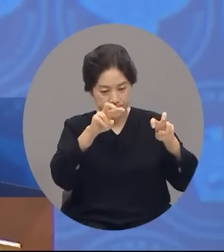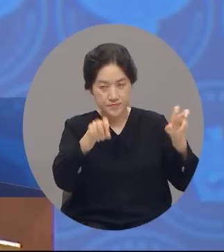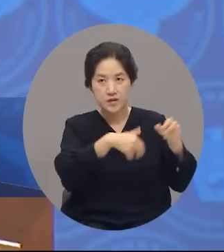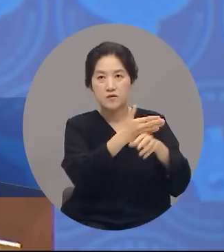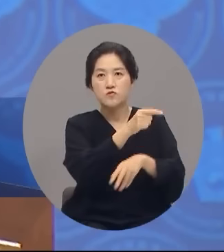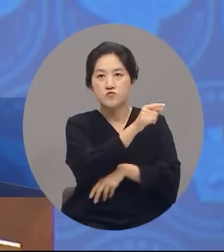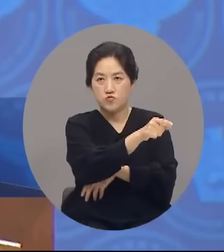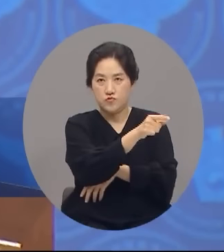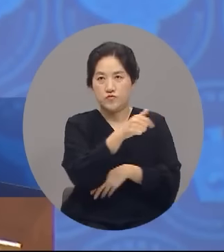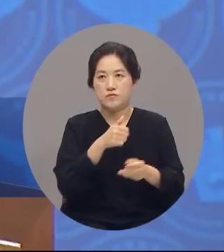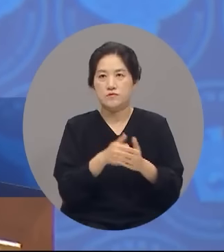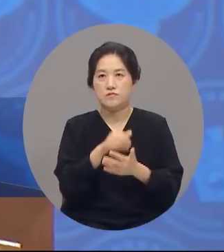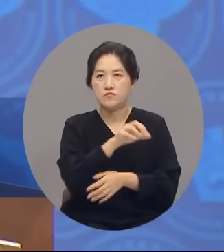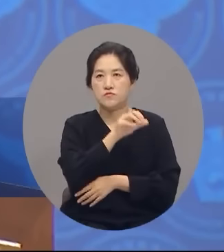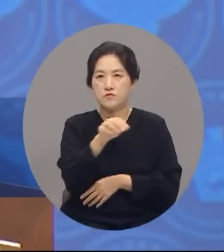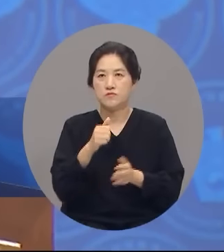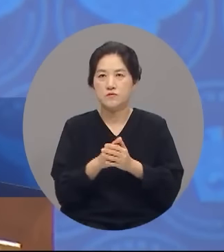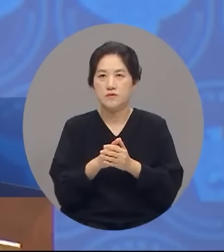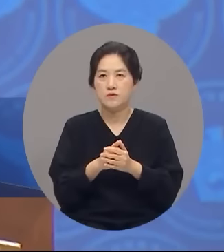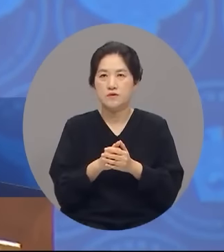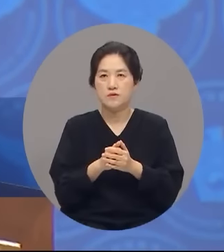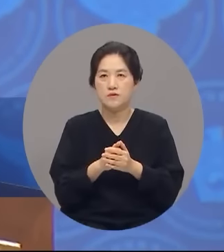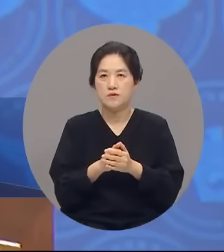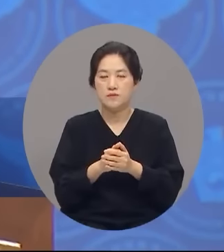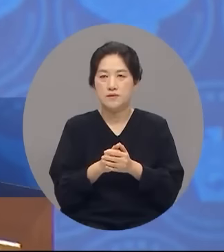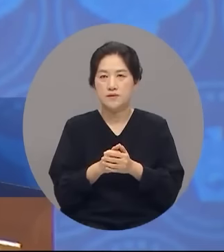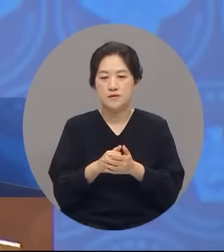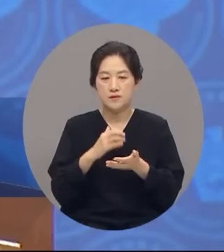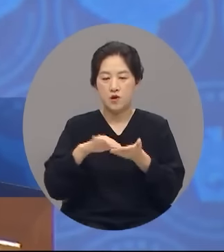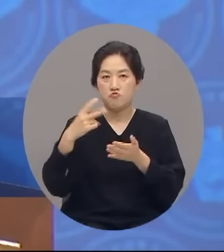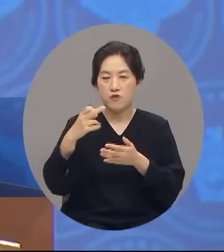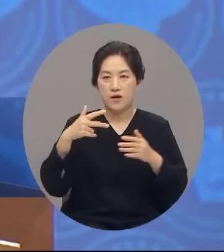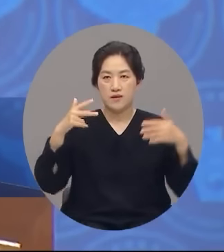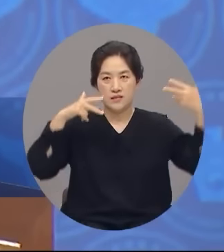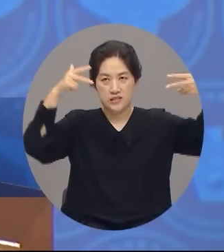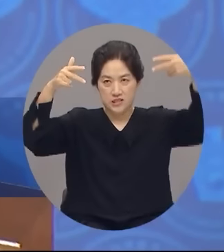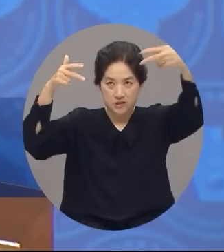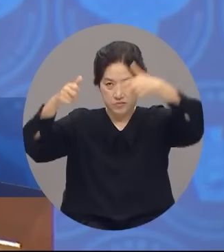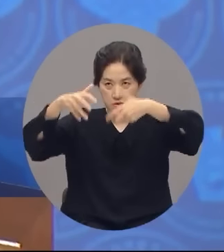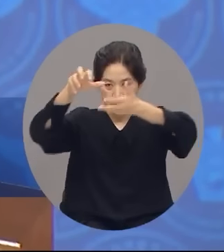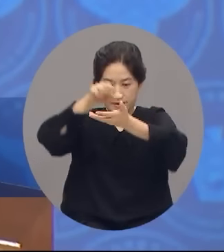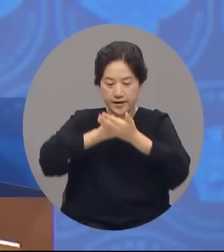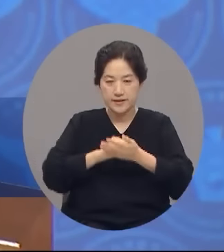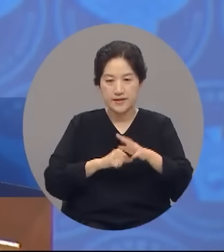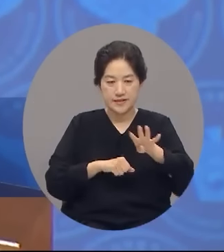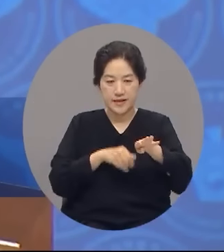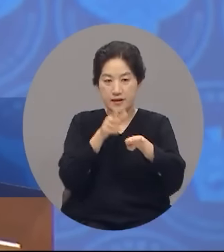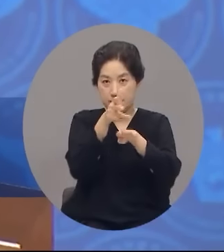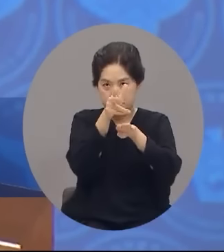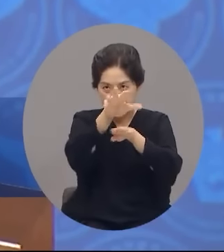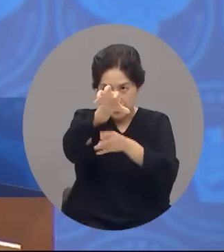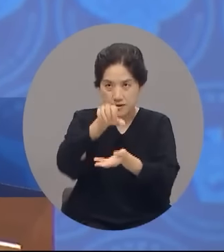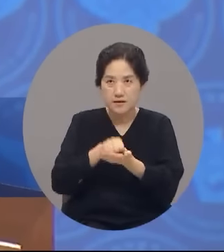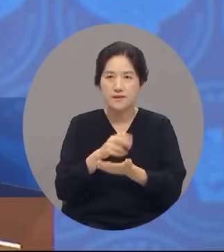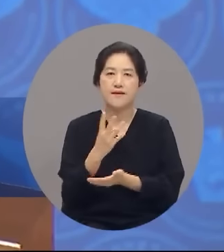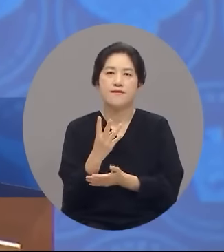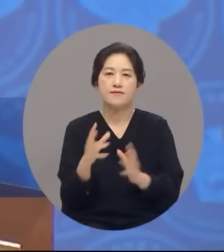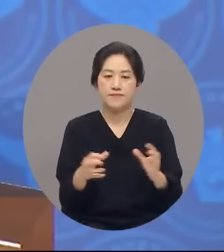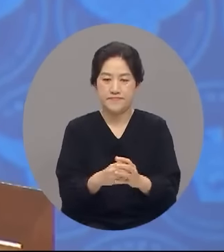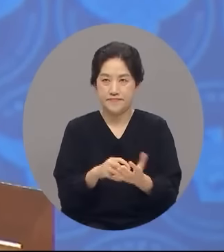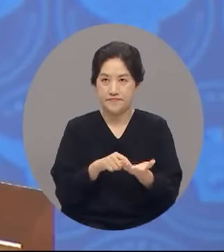있습니다. 주변 12개소의 CCTV 영상, 차량 4대의 블랙박스 영상을